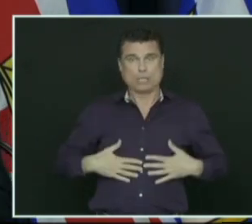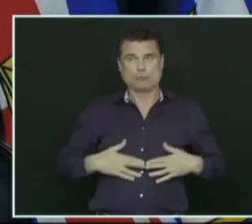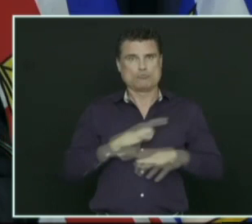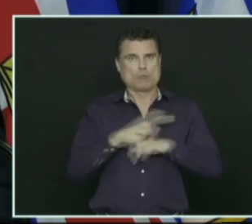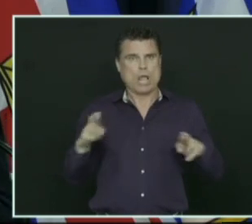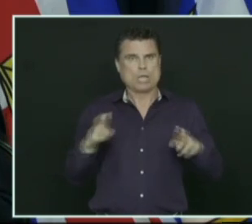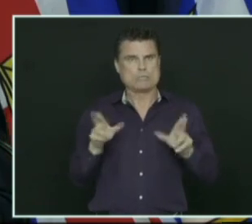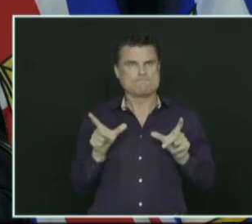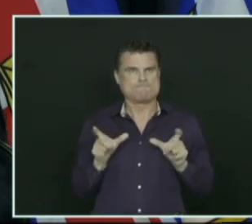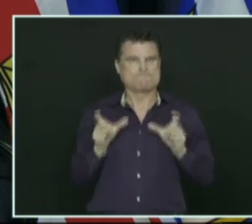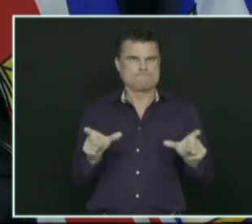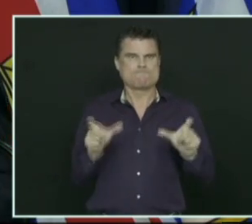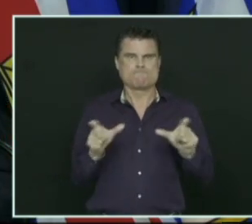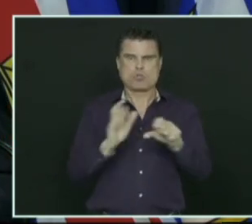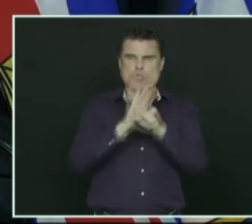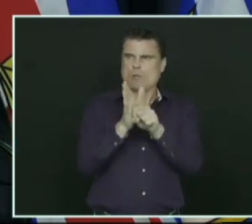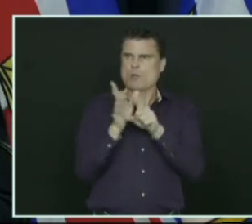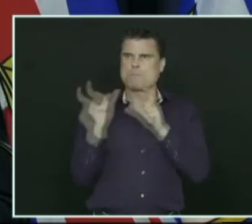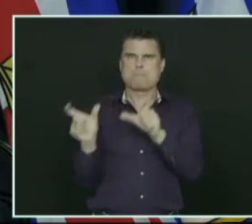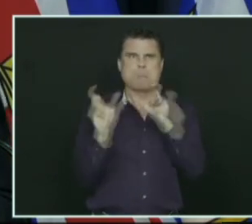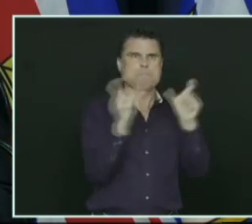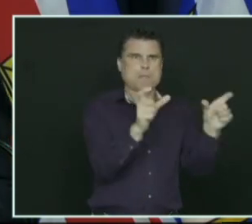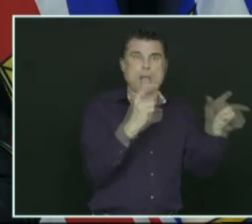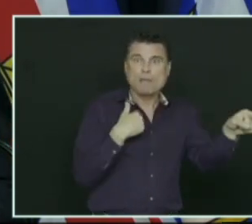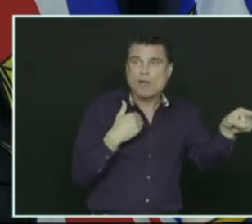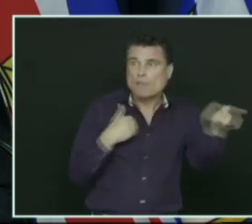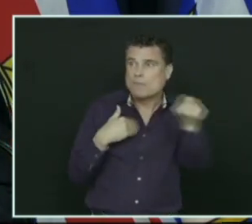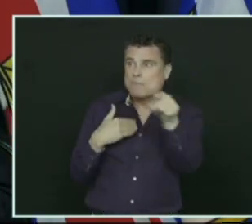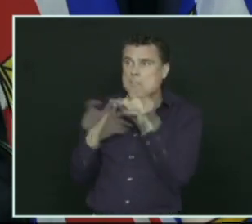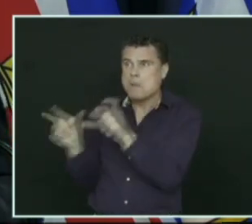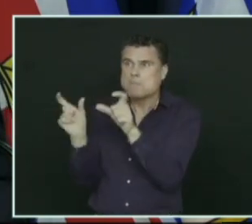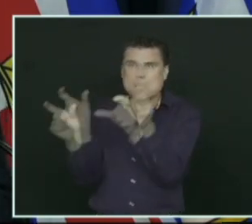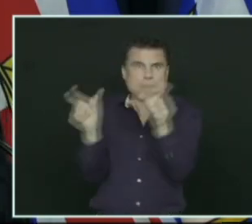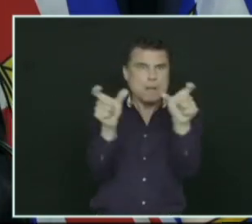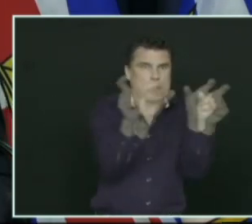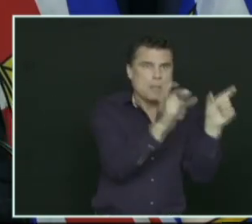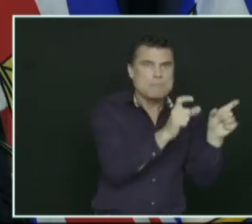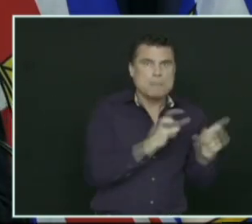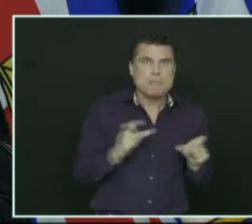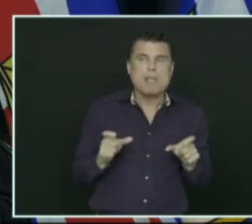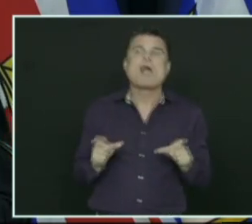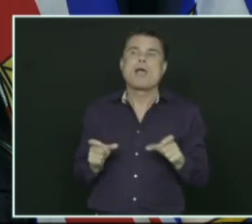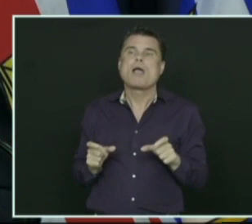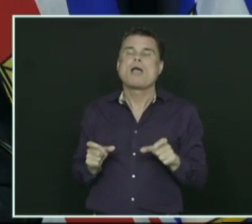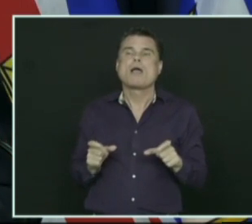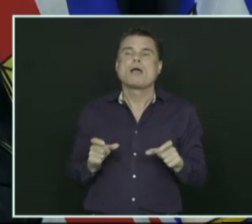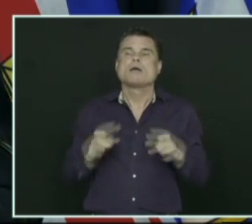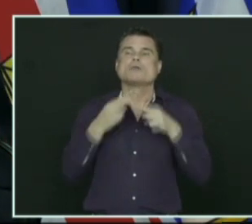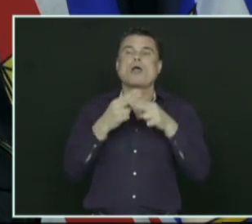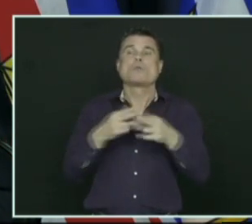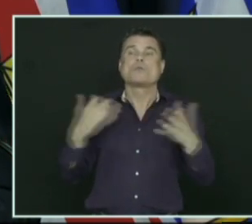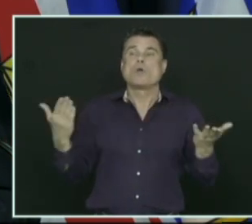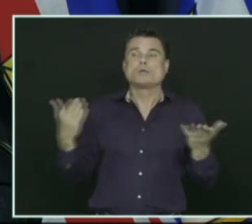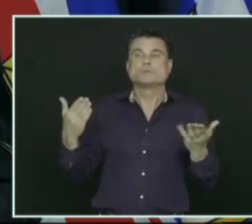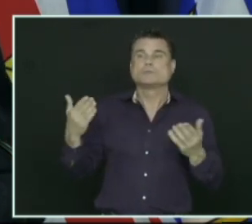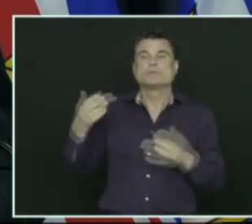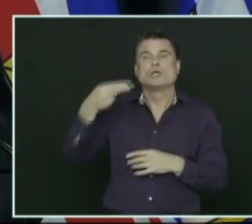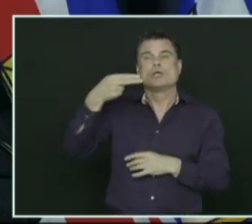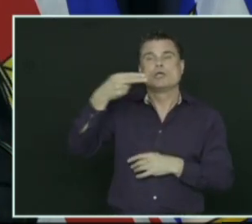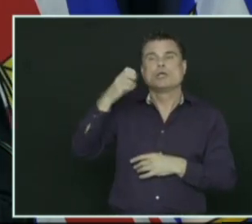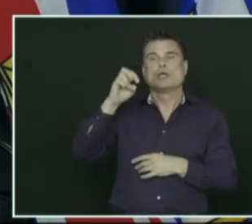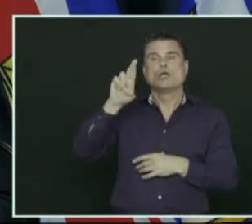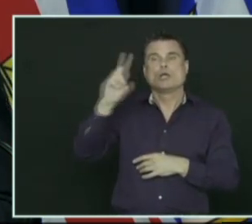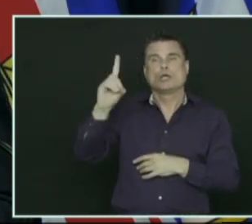1490 cas en Colombie-Britannique, 45 de plus depuis samedi, donc 2 jours, donc 25 de samedi à dimanche, et puis